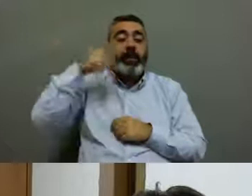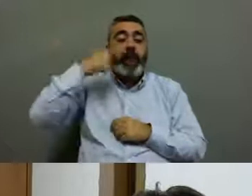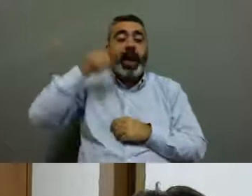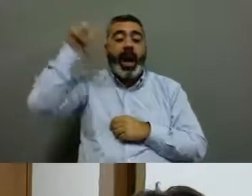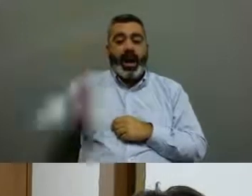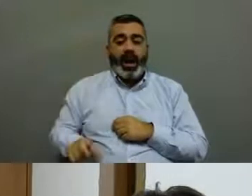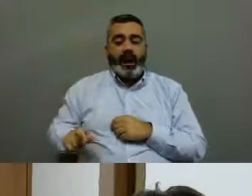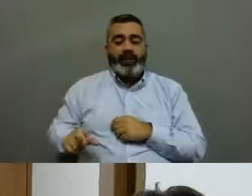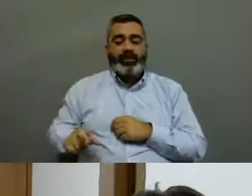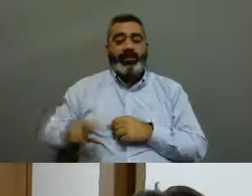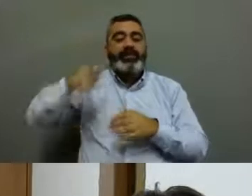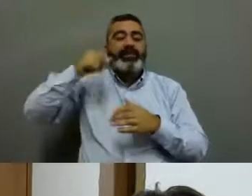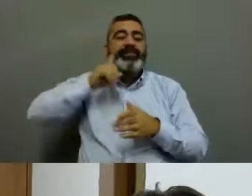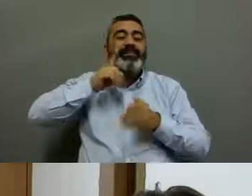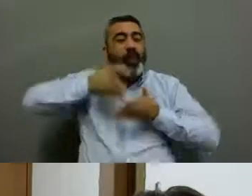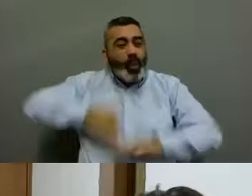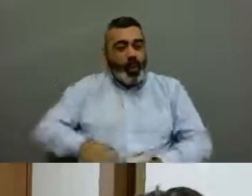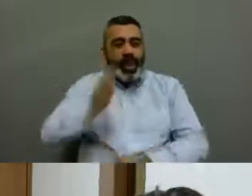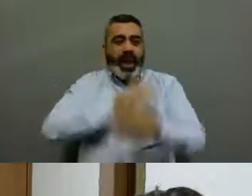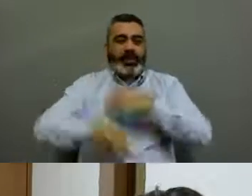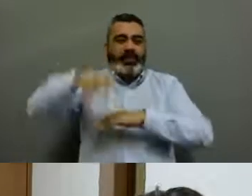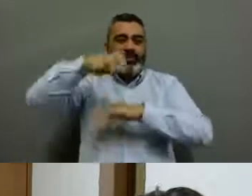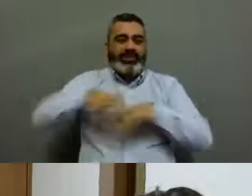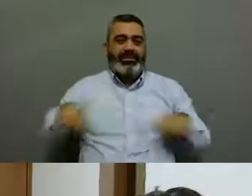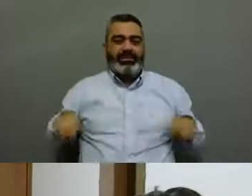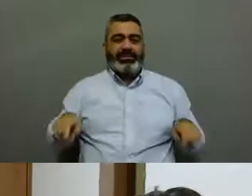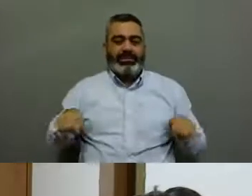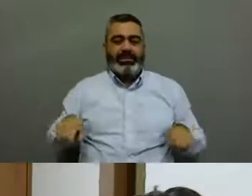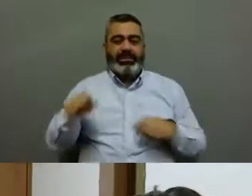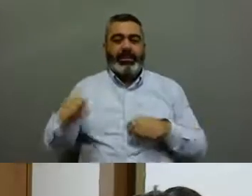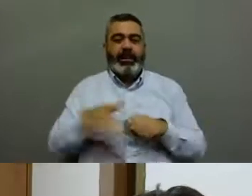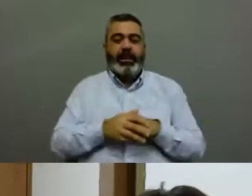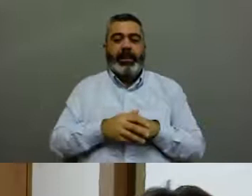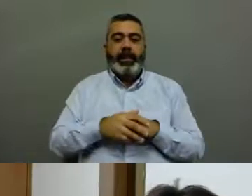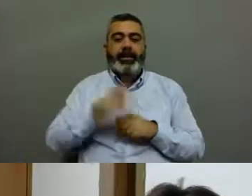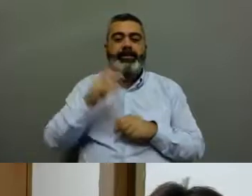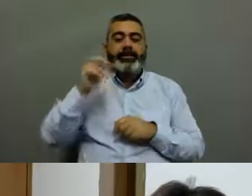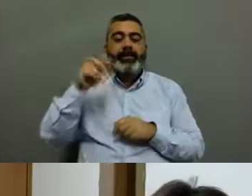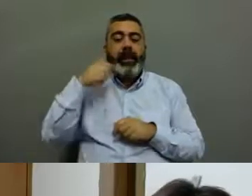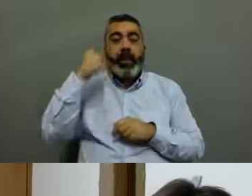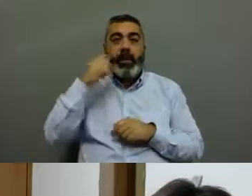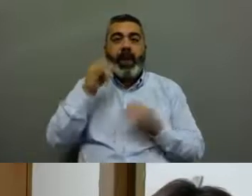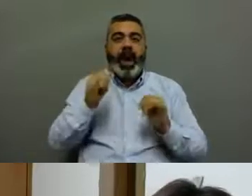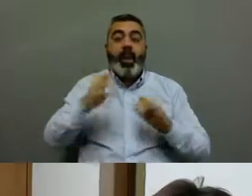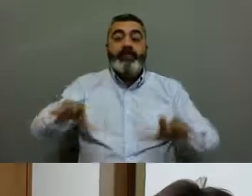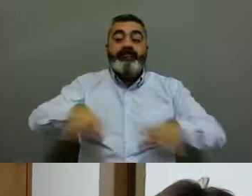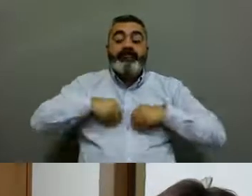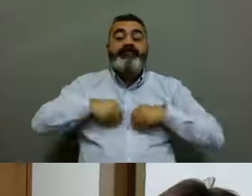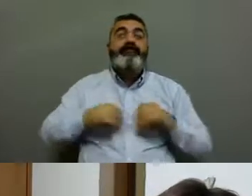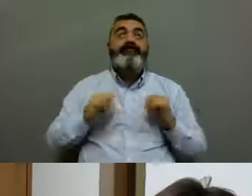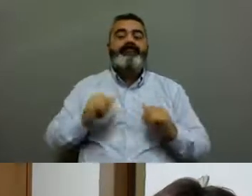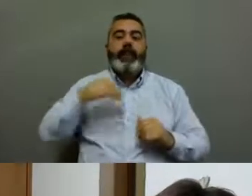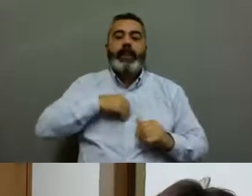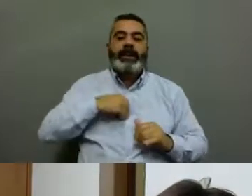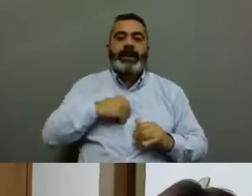ένα κοριτσάκι με αναπηρία σε αναπηρικό αμαξίδιο, η οποία ακόμη δεν το είχε αποδεχτεί και τόσο